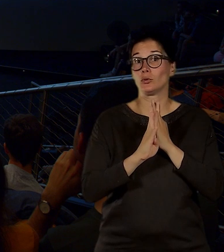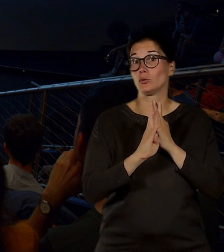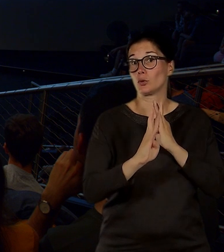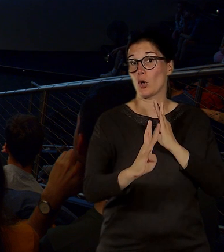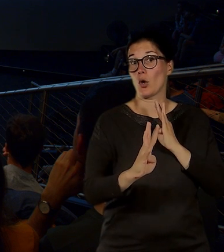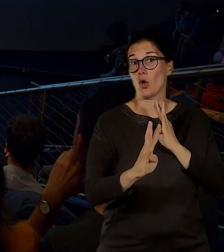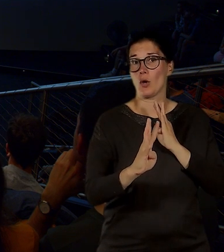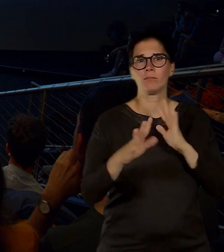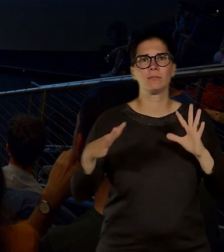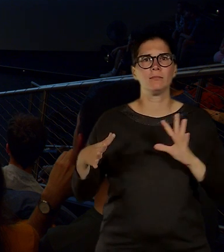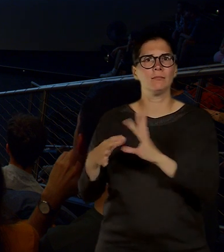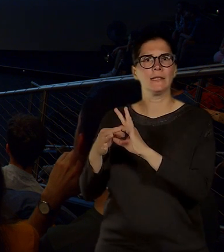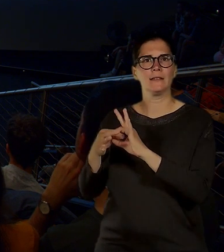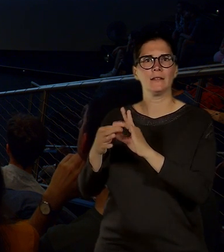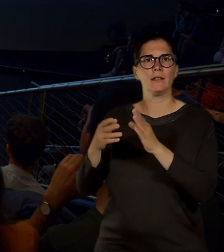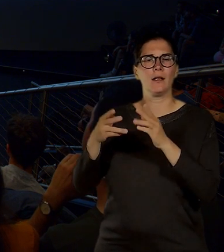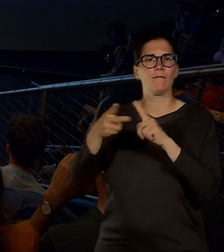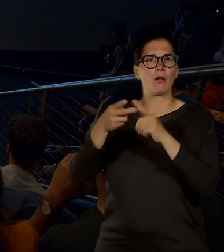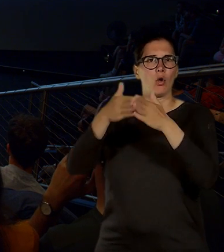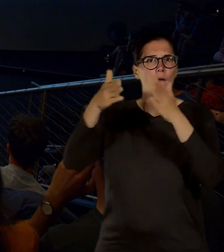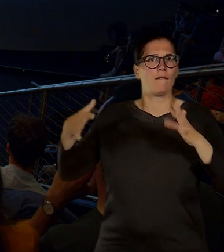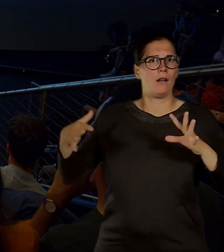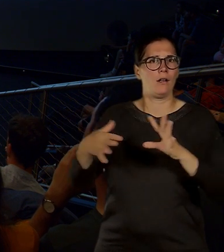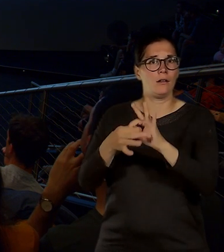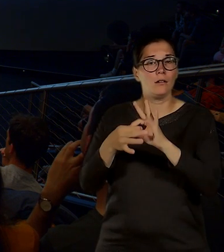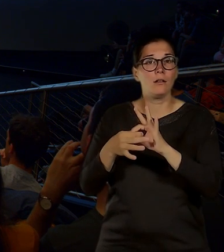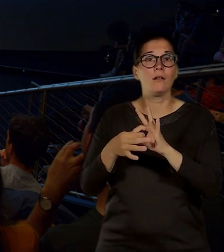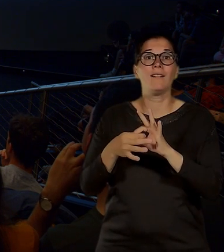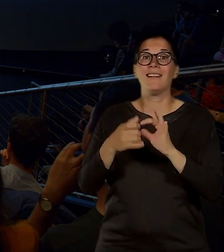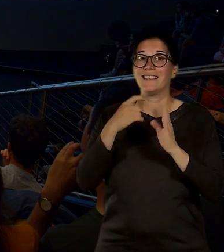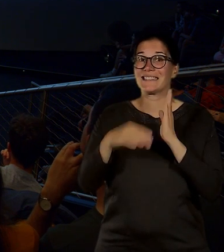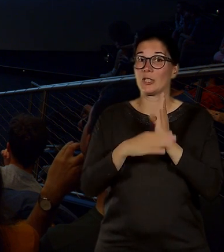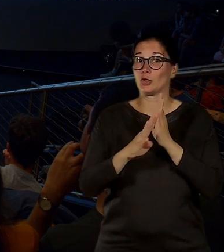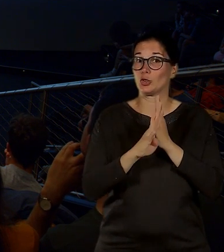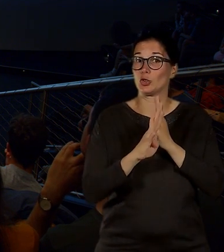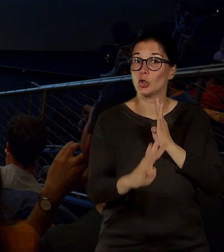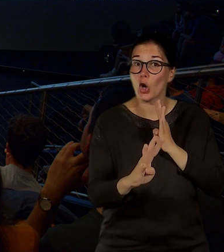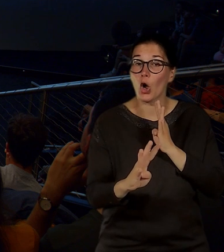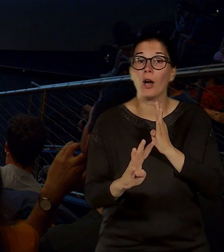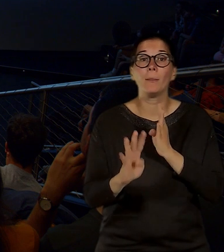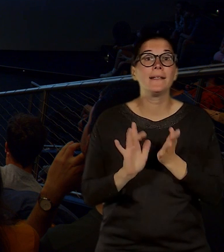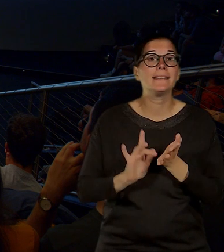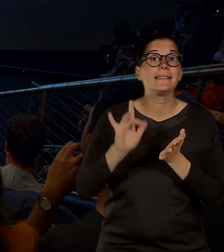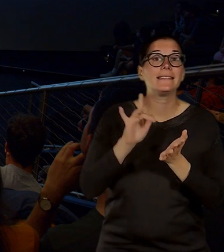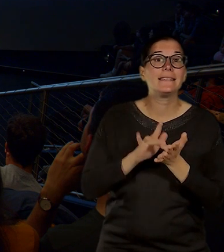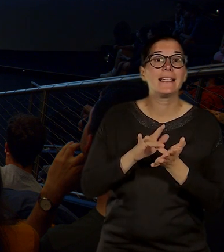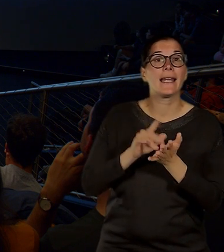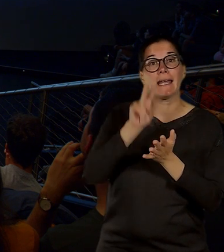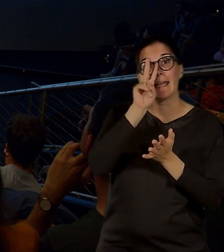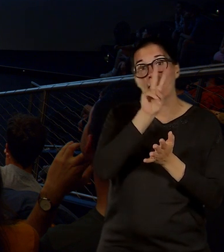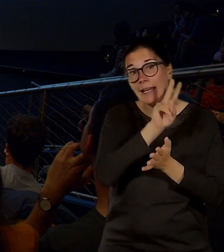členění Fantovy budovy. Vkládáme tamto stromořadí takovým způsobem, abychom naopak pozvedli vlastně celou